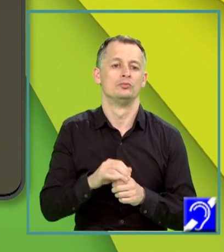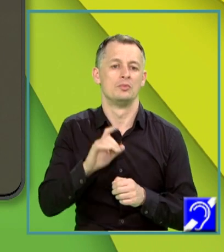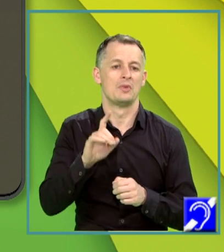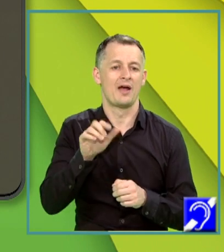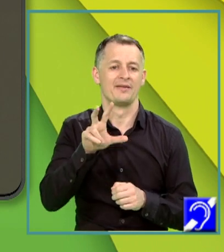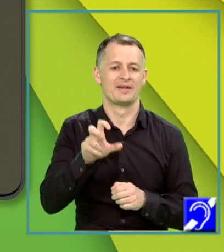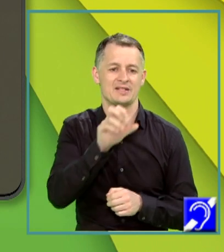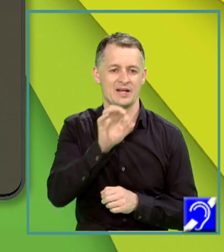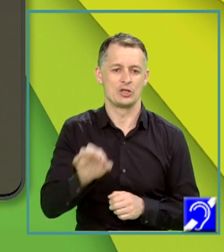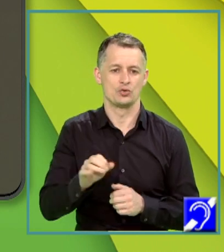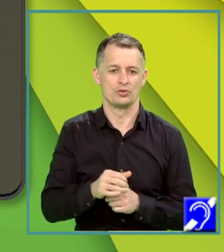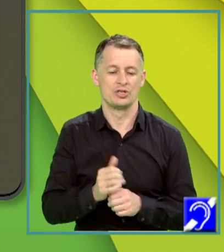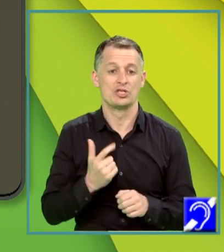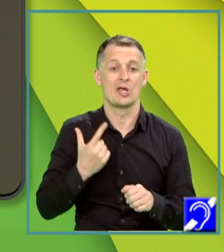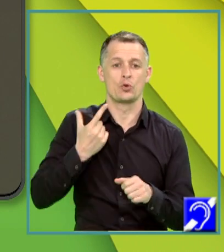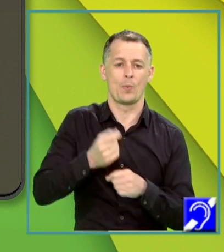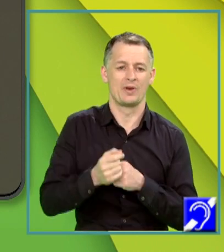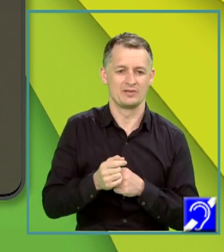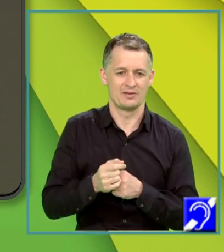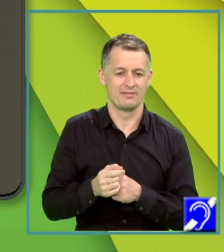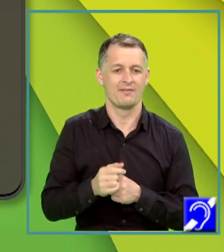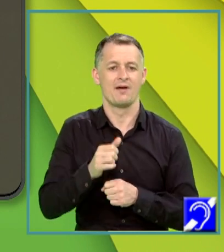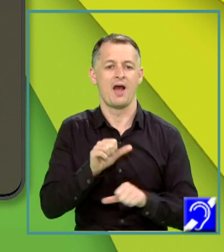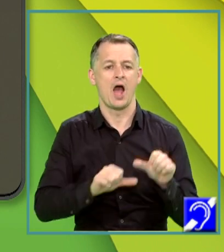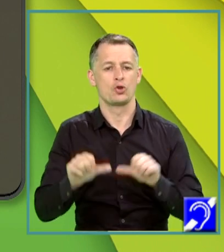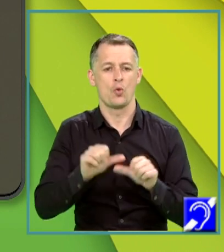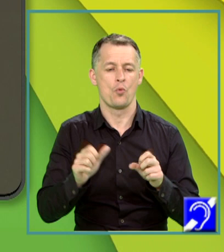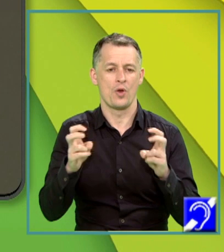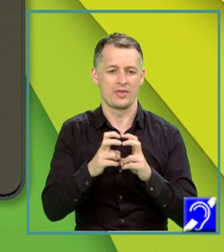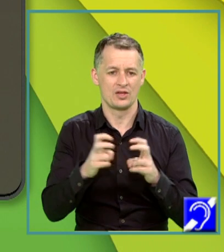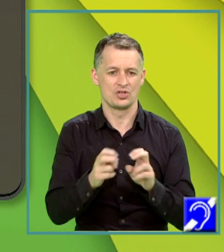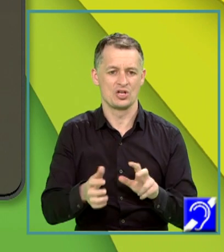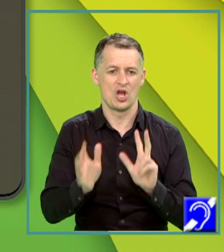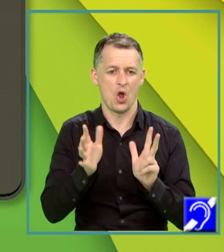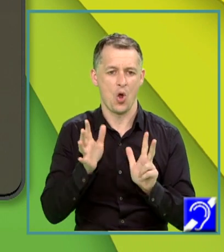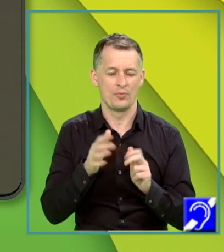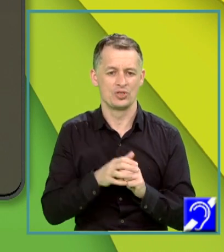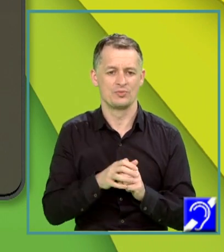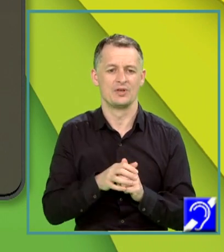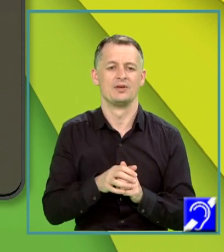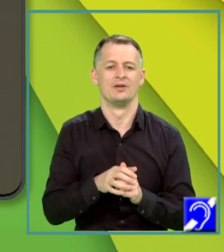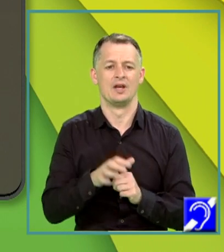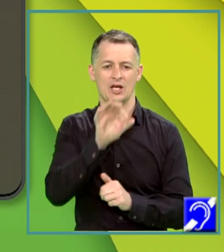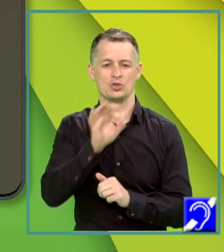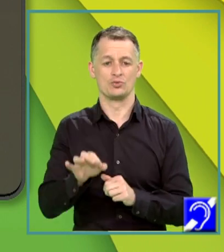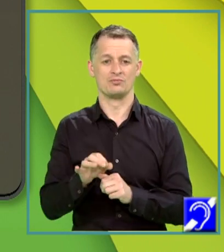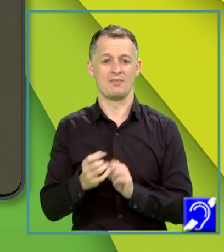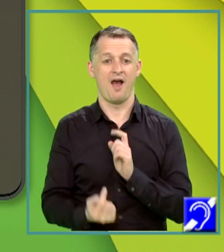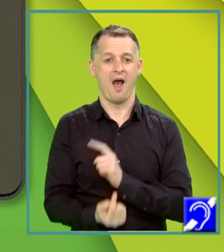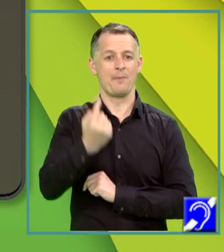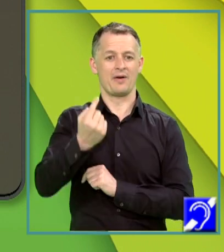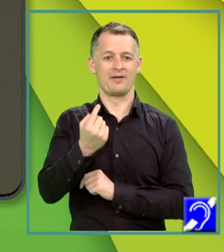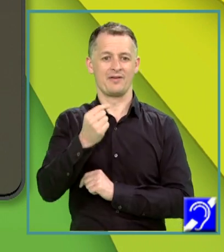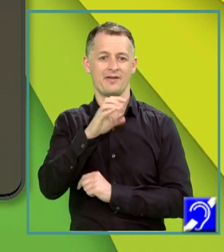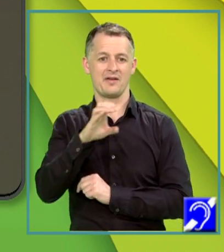asemenea se dublează ponderea atom a energiei aproape de 18% apare eul ianul pe care nu le